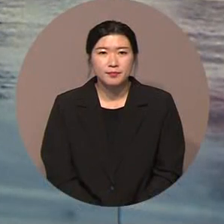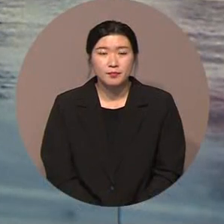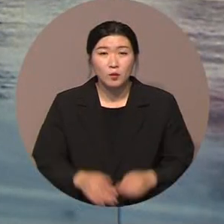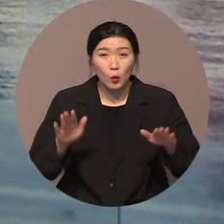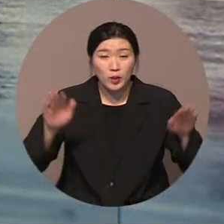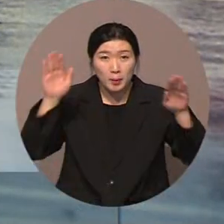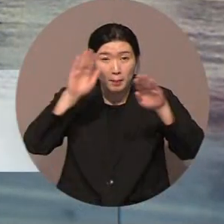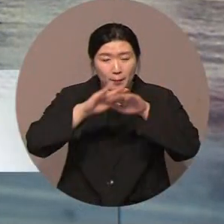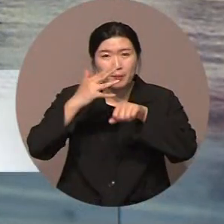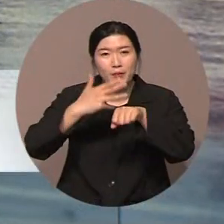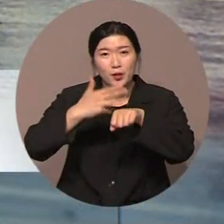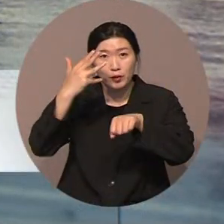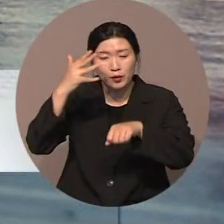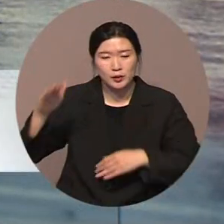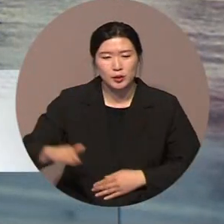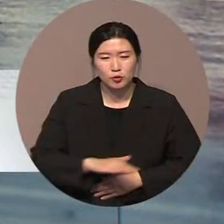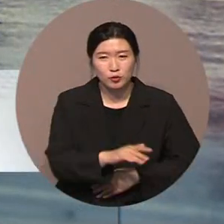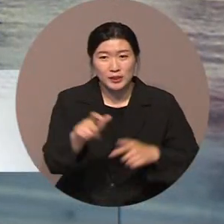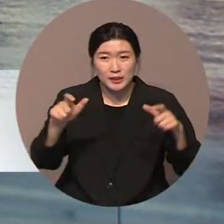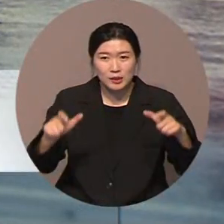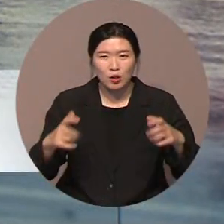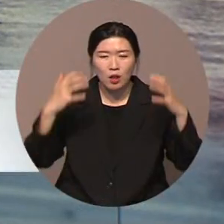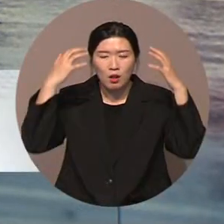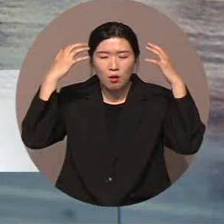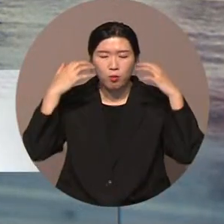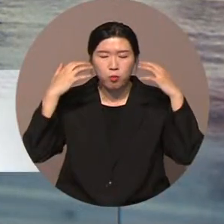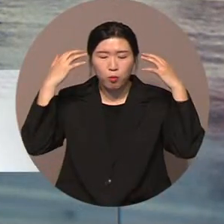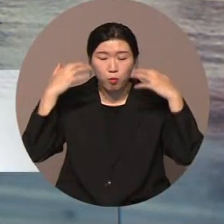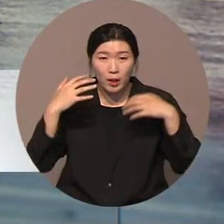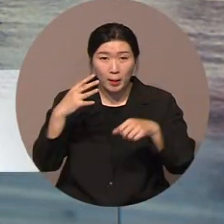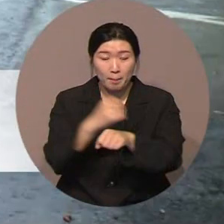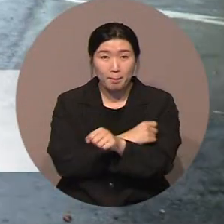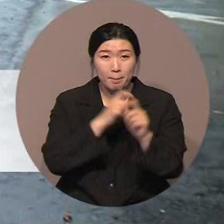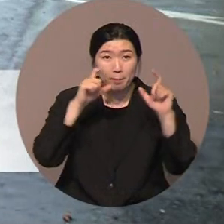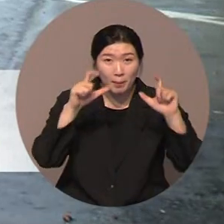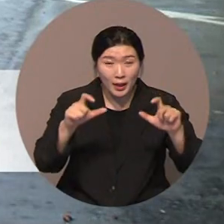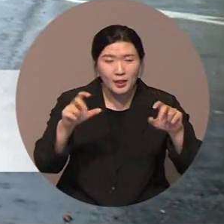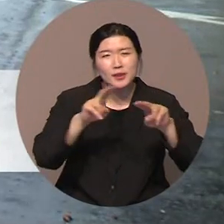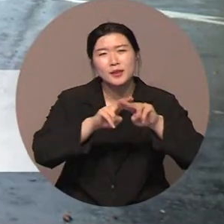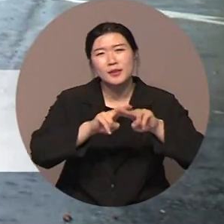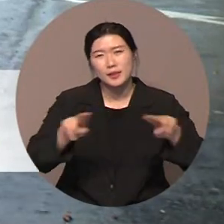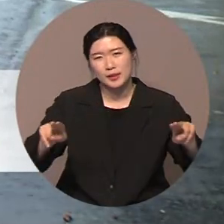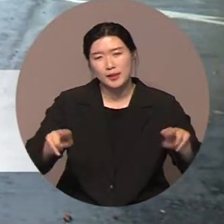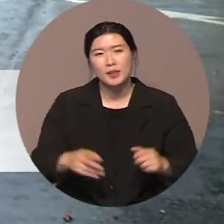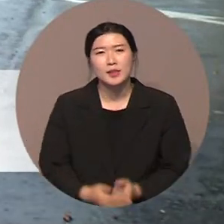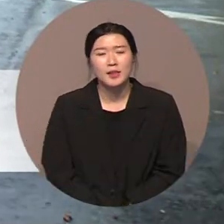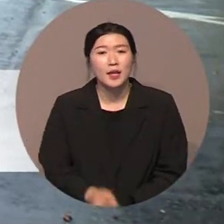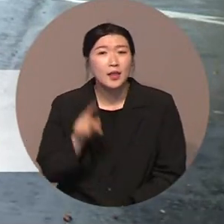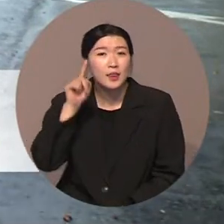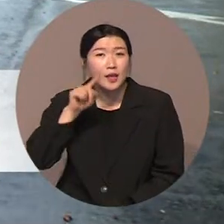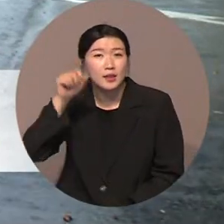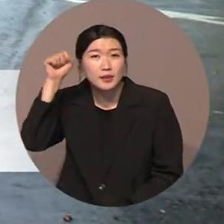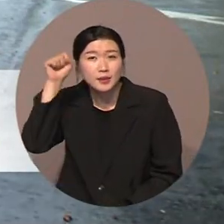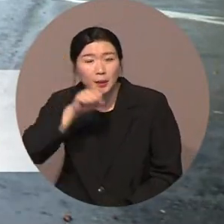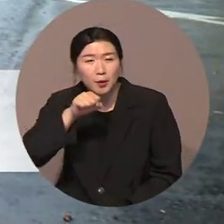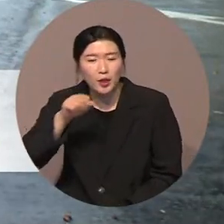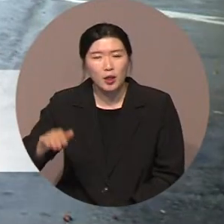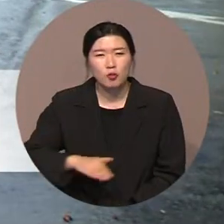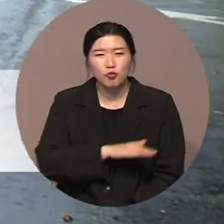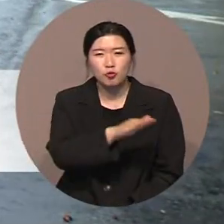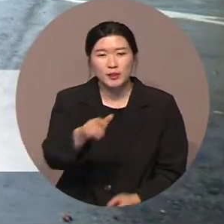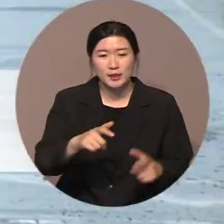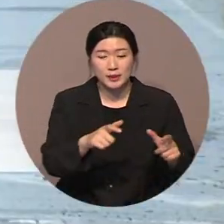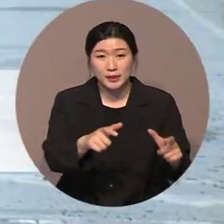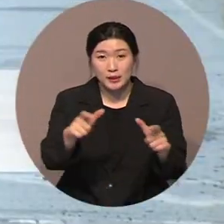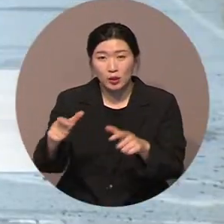오늘 밤 8시를기에 대전과 세종 충남에 내려졌던 폭염 특보가 모두 해제된 가운데 내일 새벽 충남